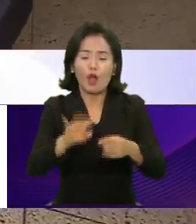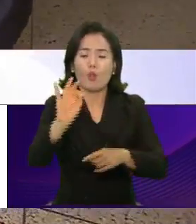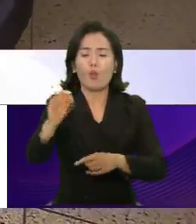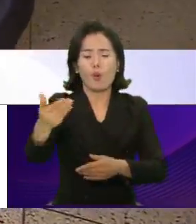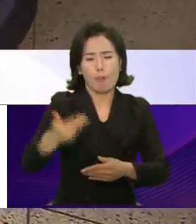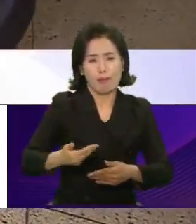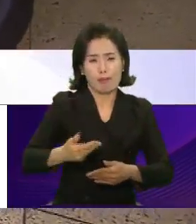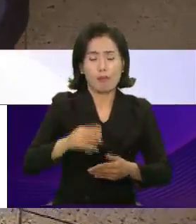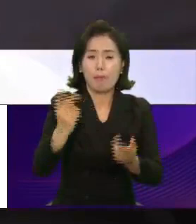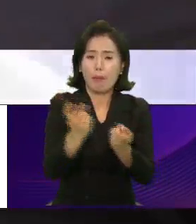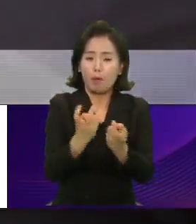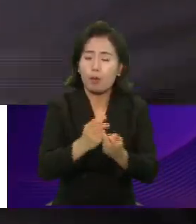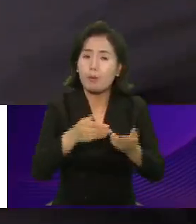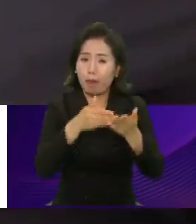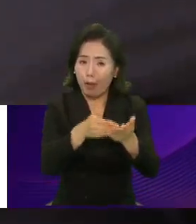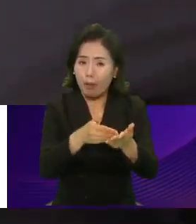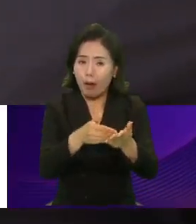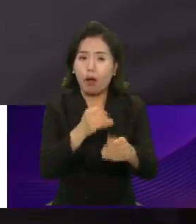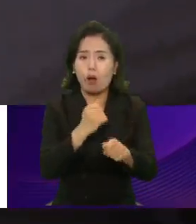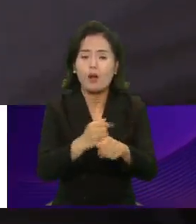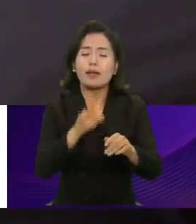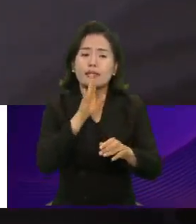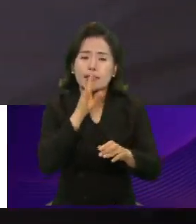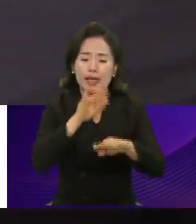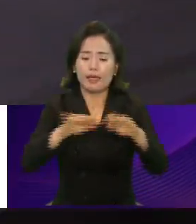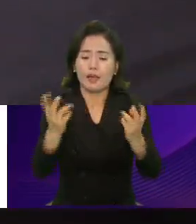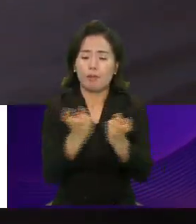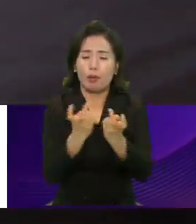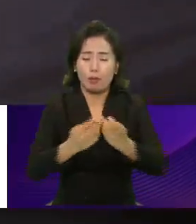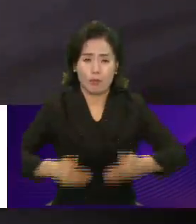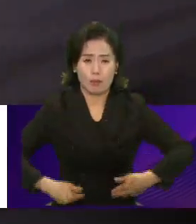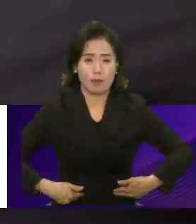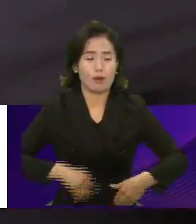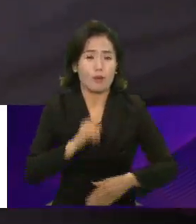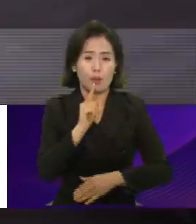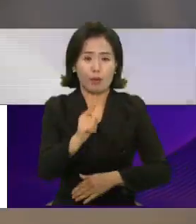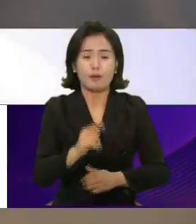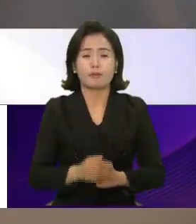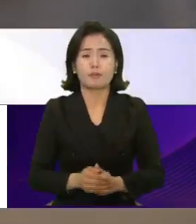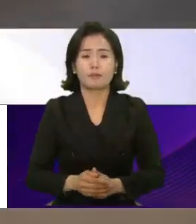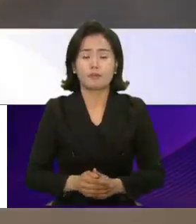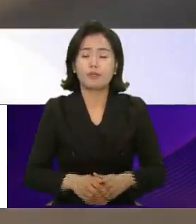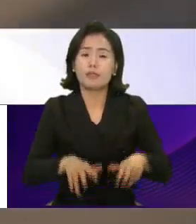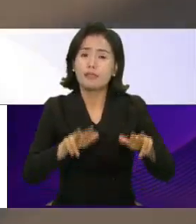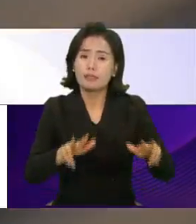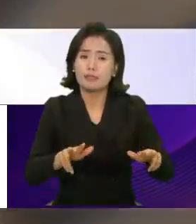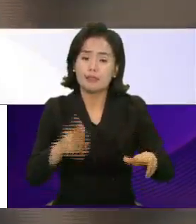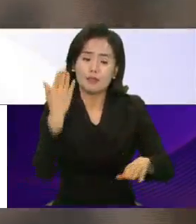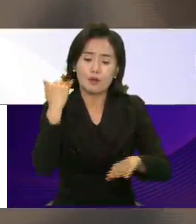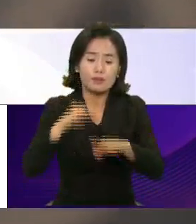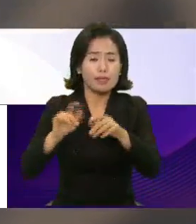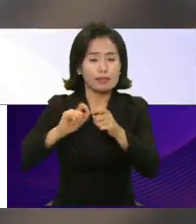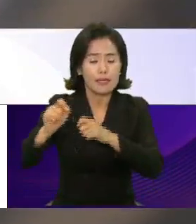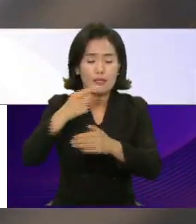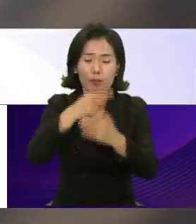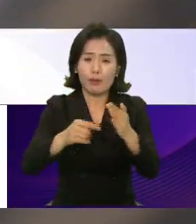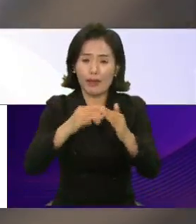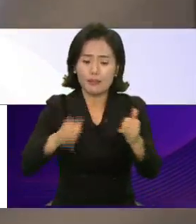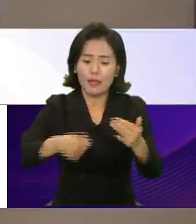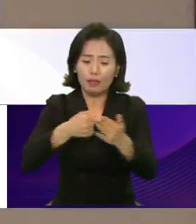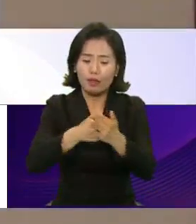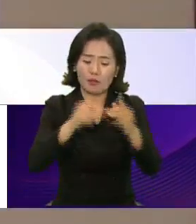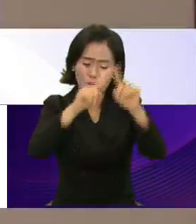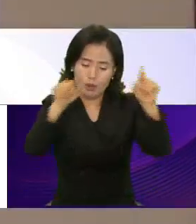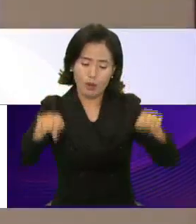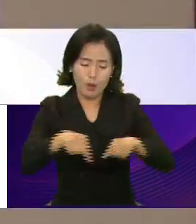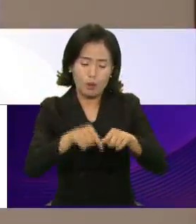청구하는 방안과 함께 실질적인 대책이 필요하다고 주장합니다. 지금 전세 사기 피해자 결정문을